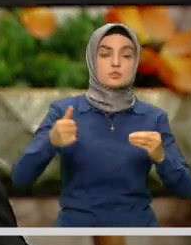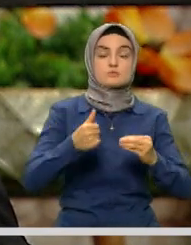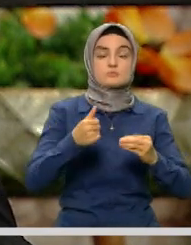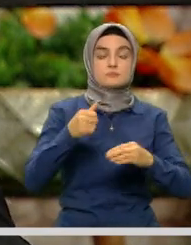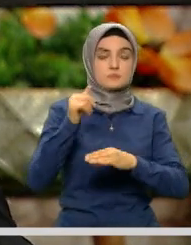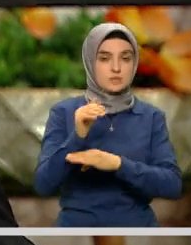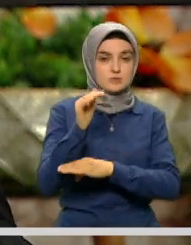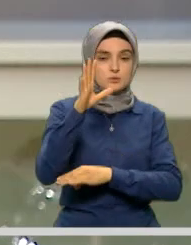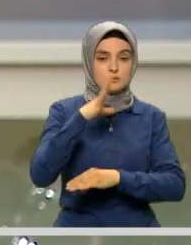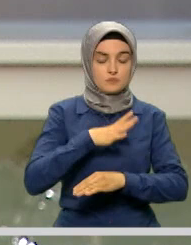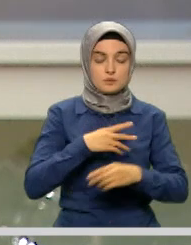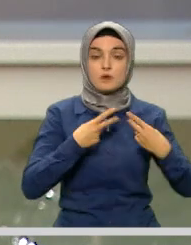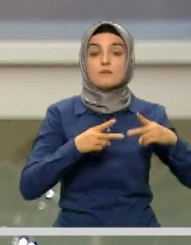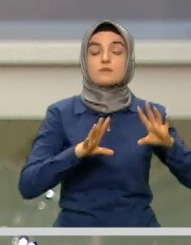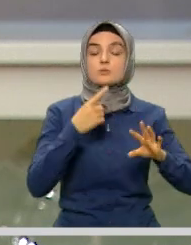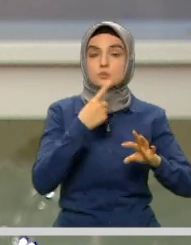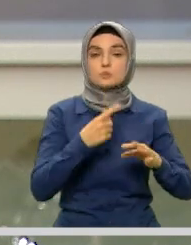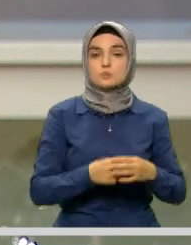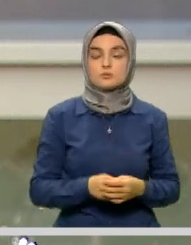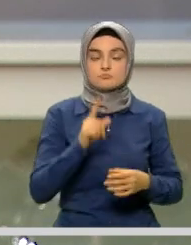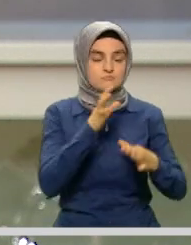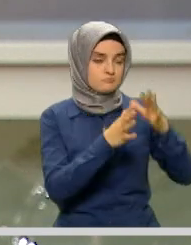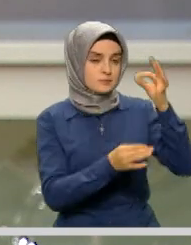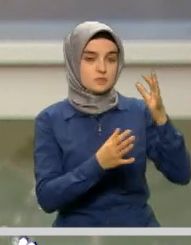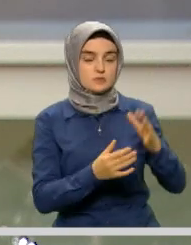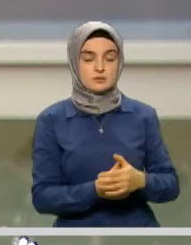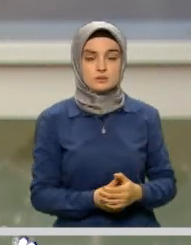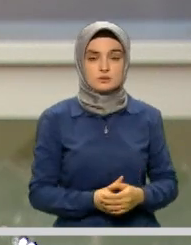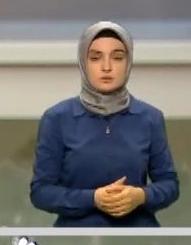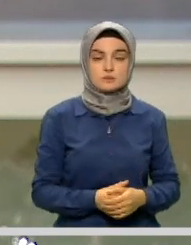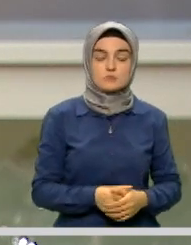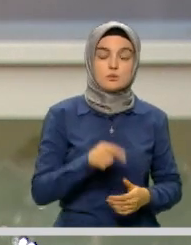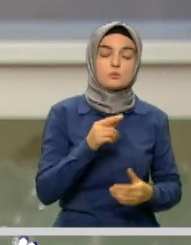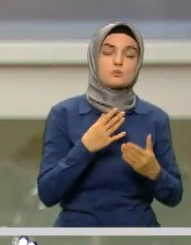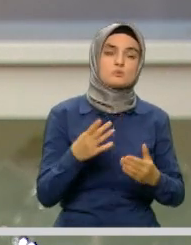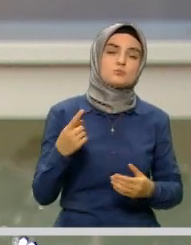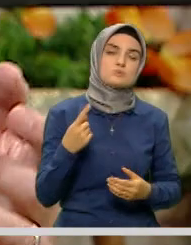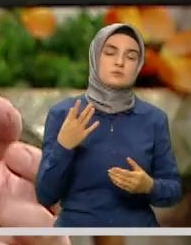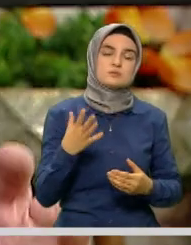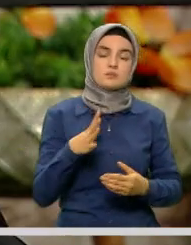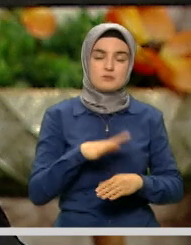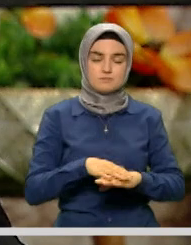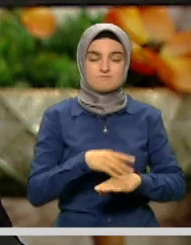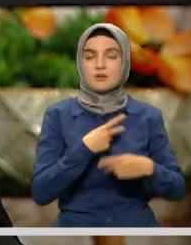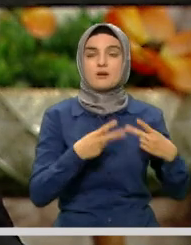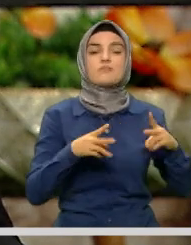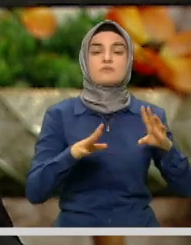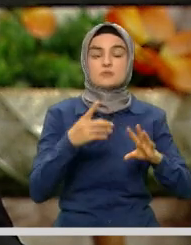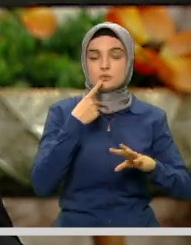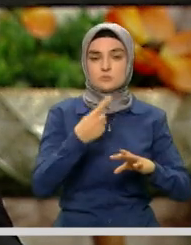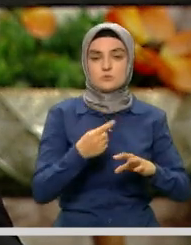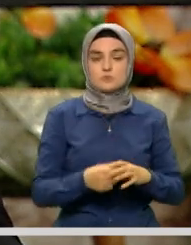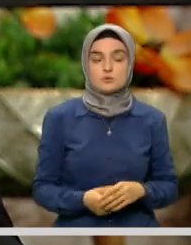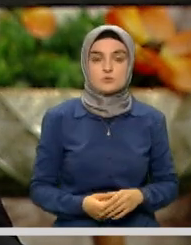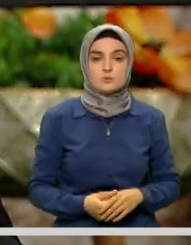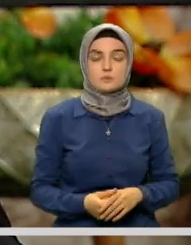ki affetmiyorum diyor bir kişiyi. Değil mi? Ben diyor onu affetmiyorum, affedemiyorum. O bana öyle bir şey yaptı. O bana öyle bir şey yaptı ki affedemiyorum onu. Halbuki